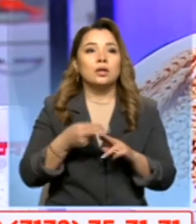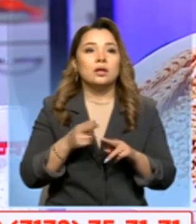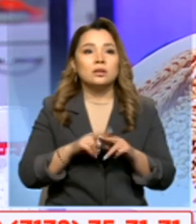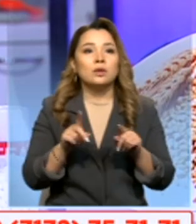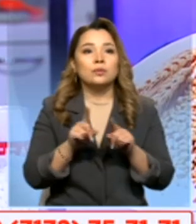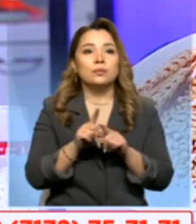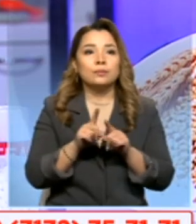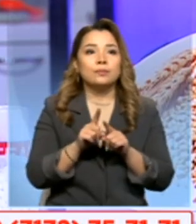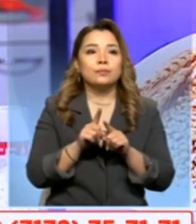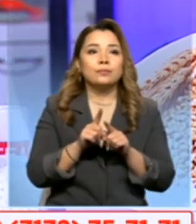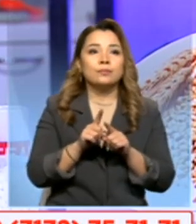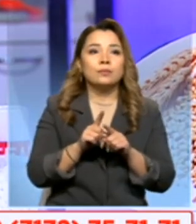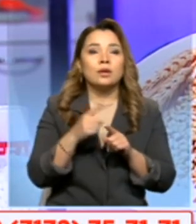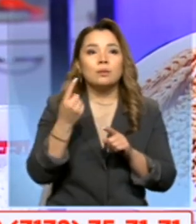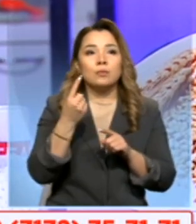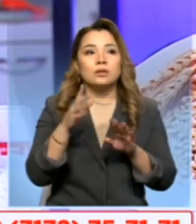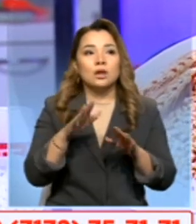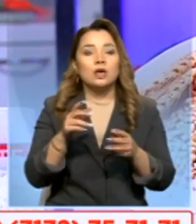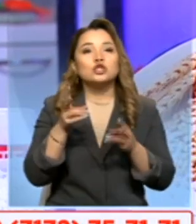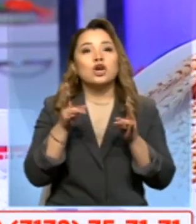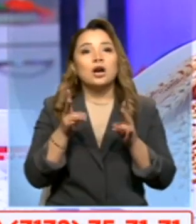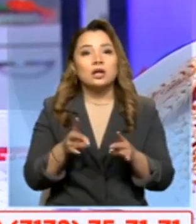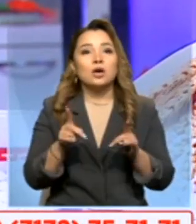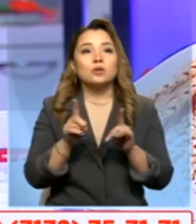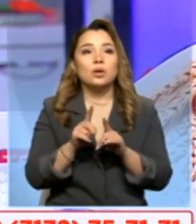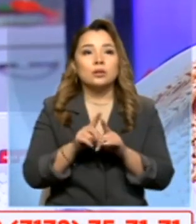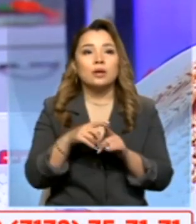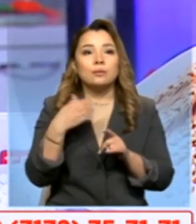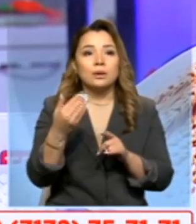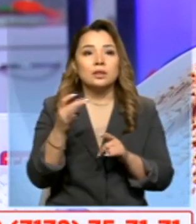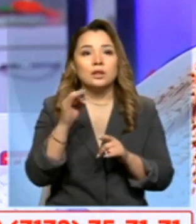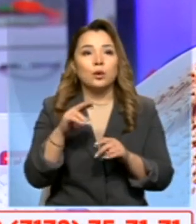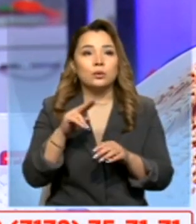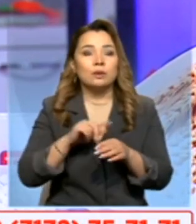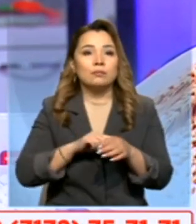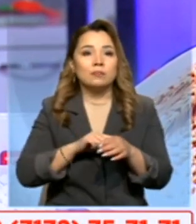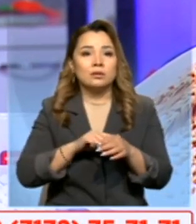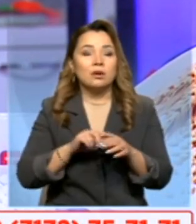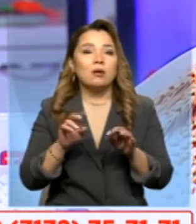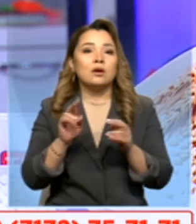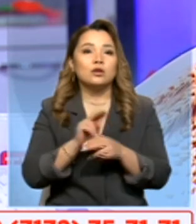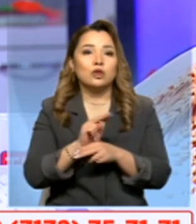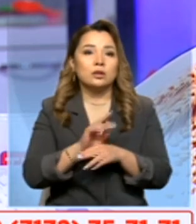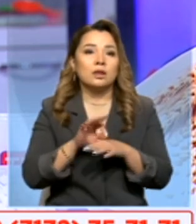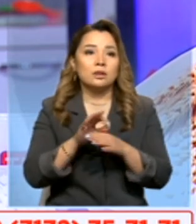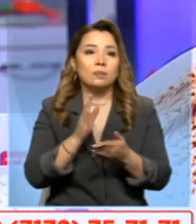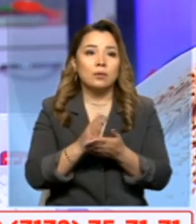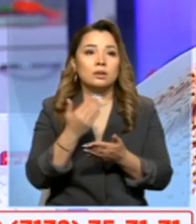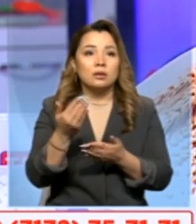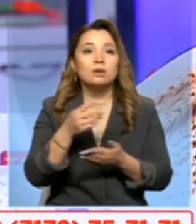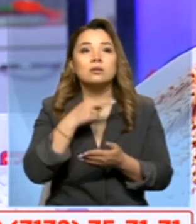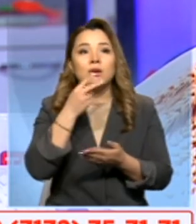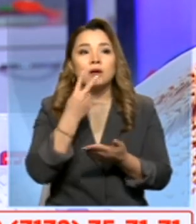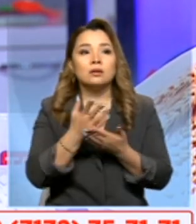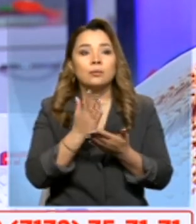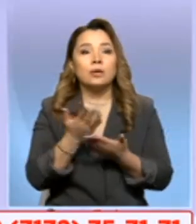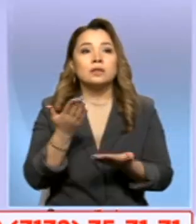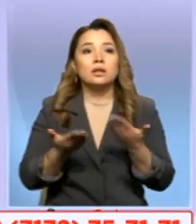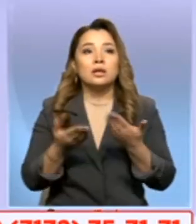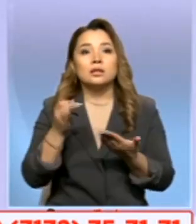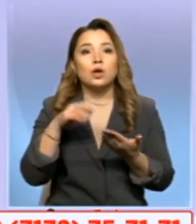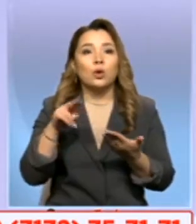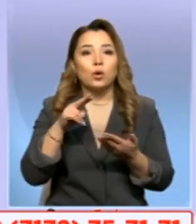біз мынау бір жеріміз жарақаттап алсақ, йодпен не істейтін, обработка жасайтынбыз. Ең бастысы қараңыздар, егер